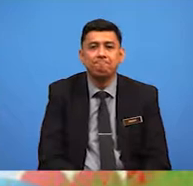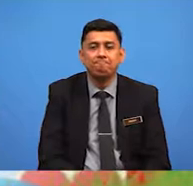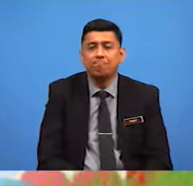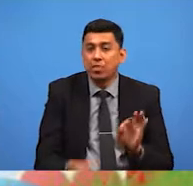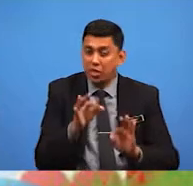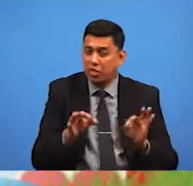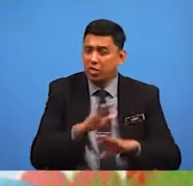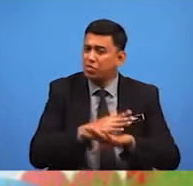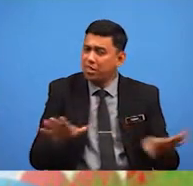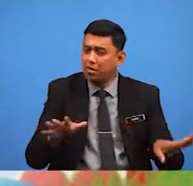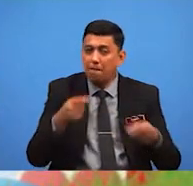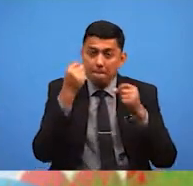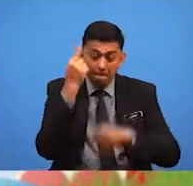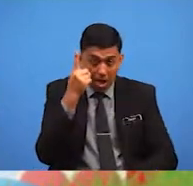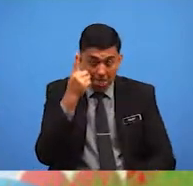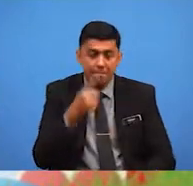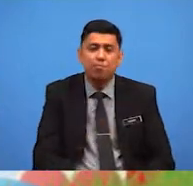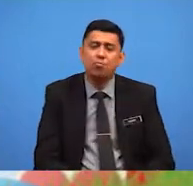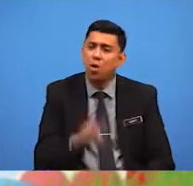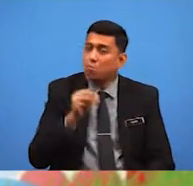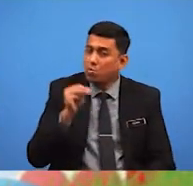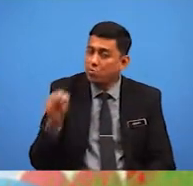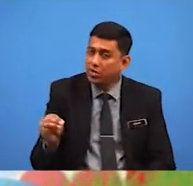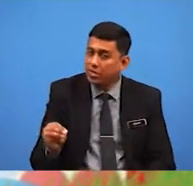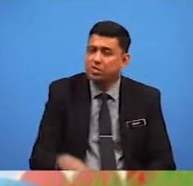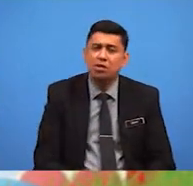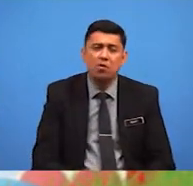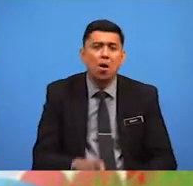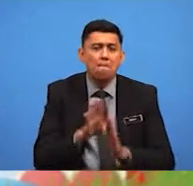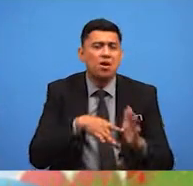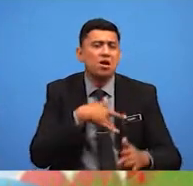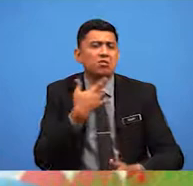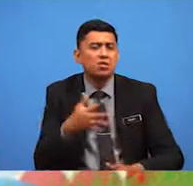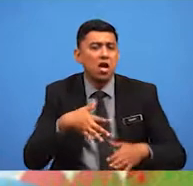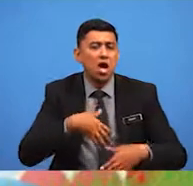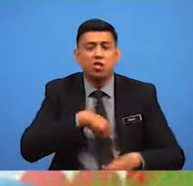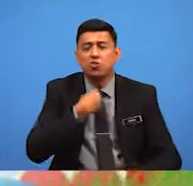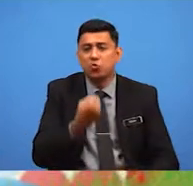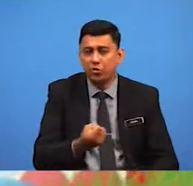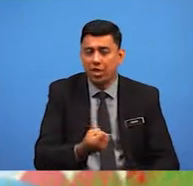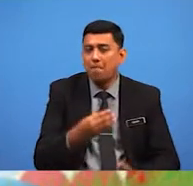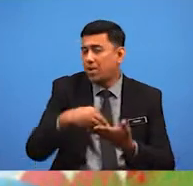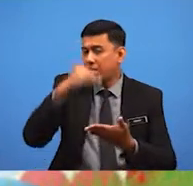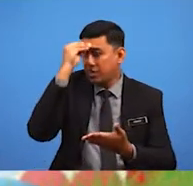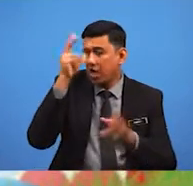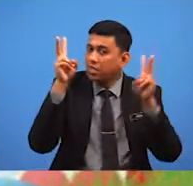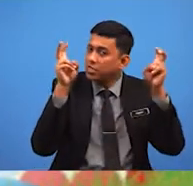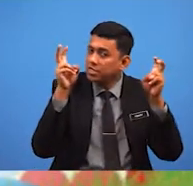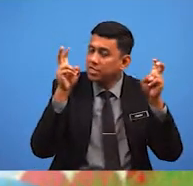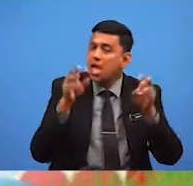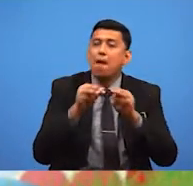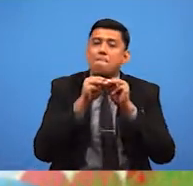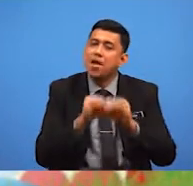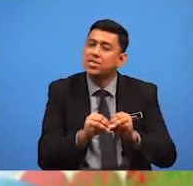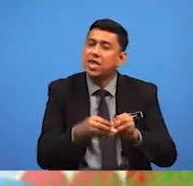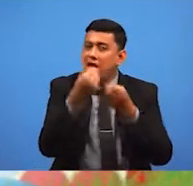Jika sudah faham, cikgu harap murid-murid berasa seronok mempelajari tajuk ini dan masih